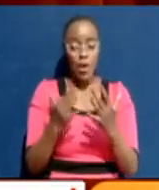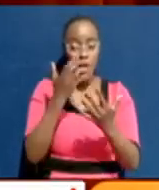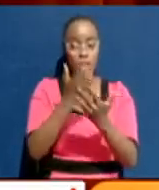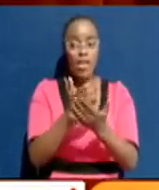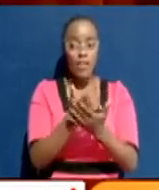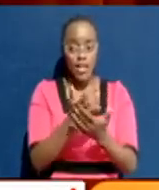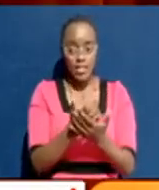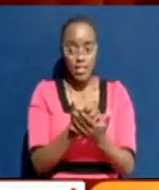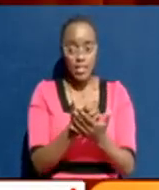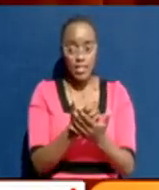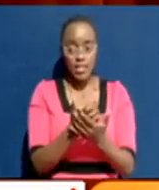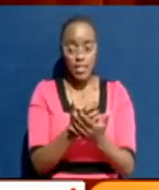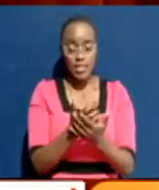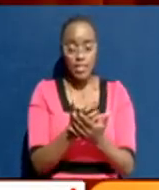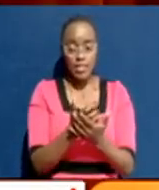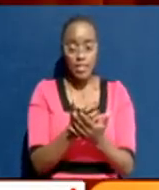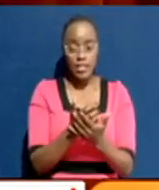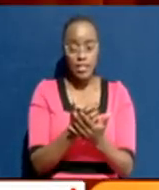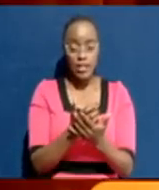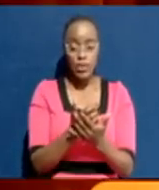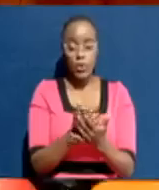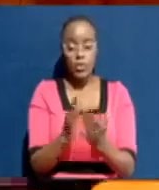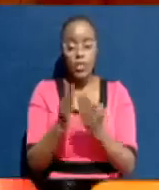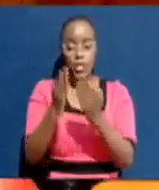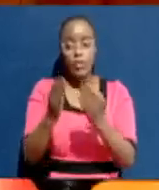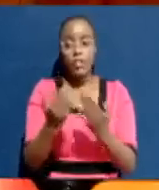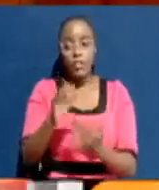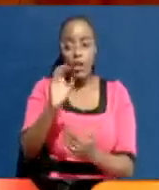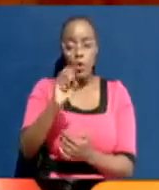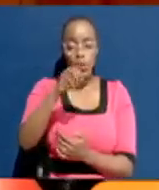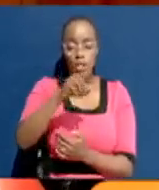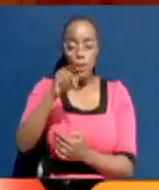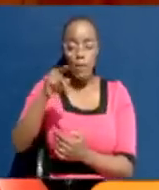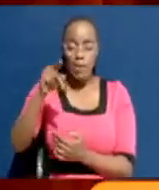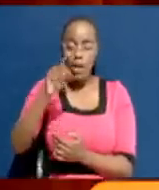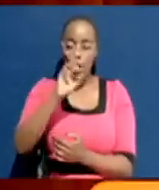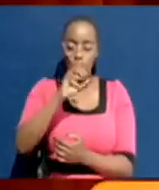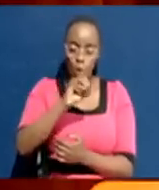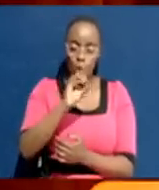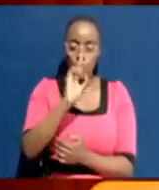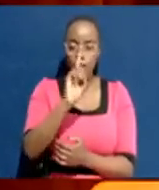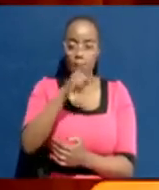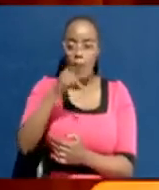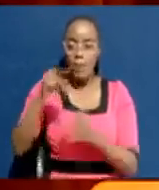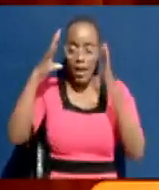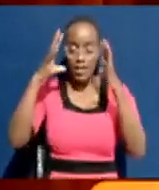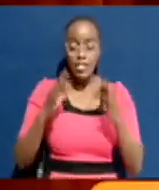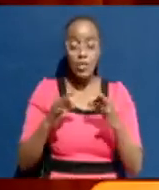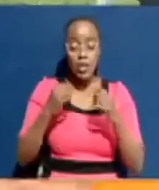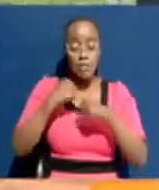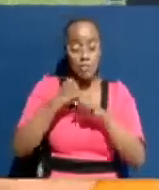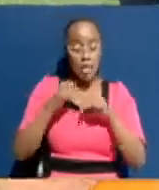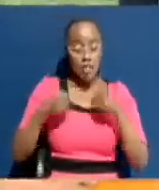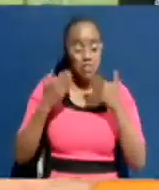evidence was passed on to the ODPP, and that is a decision that I made and I do not regret making